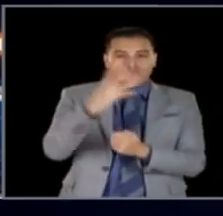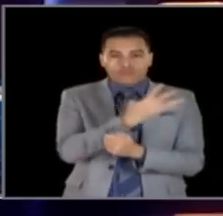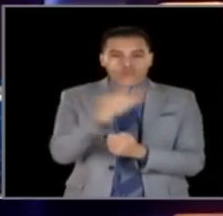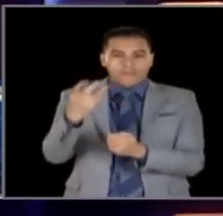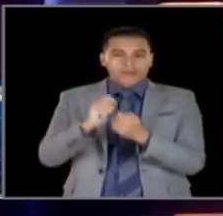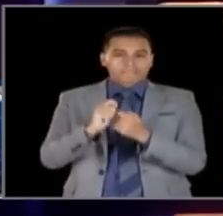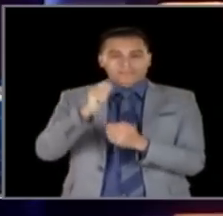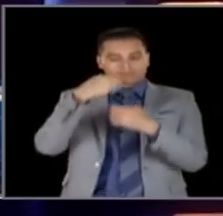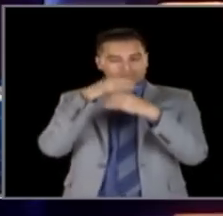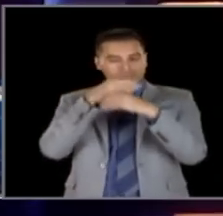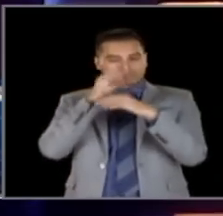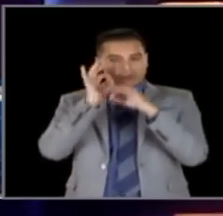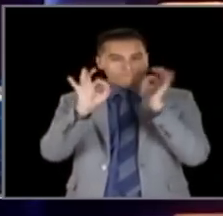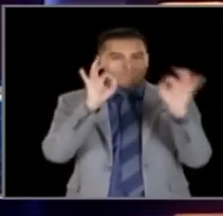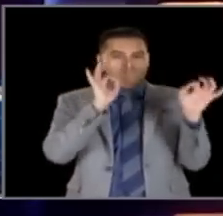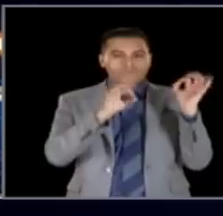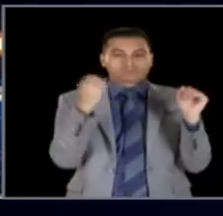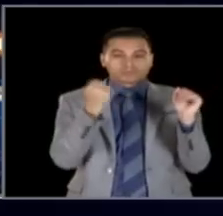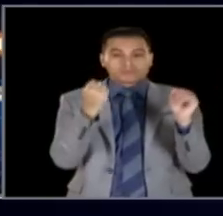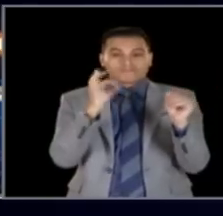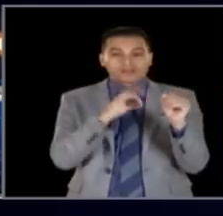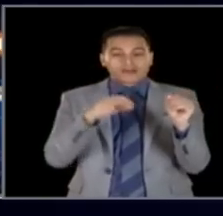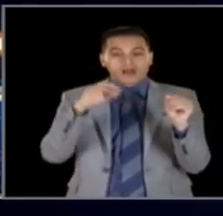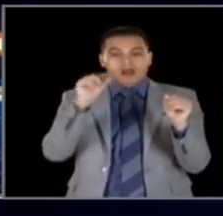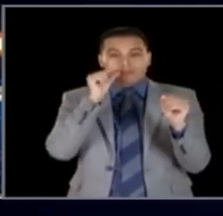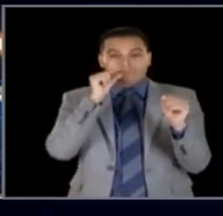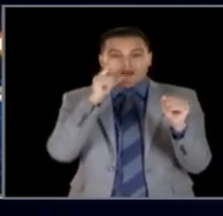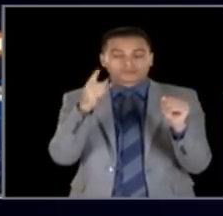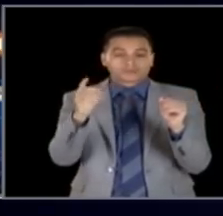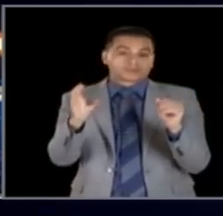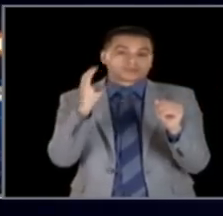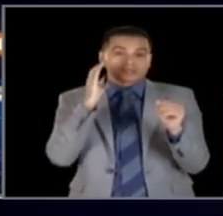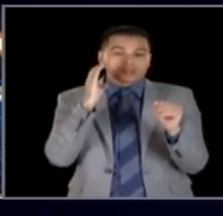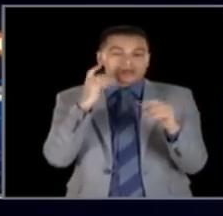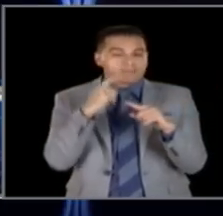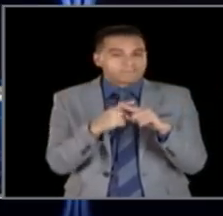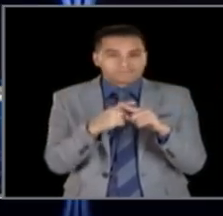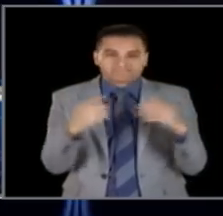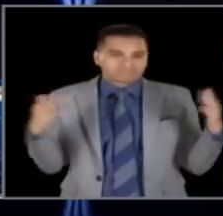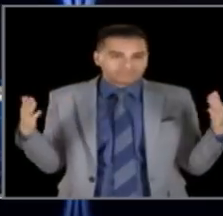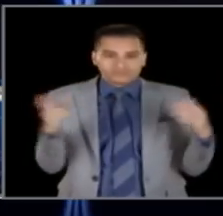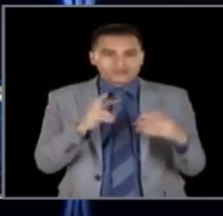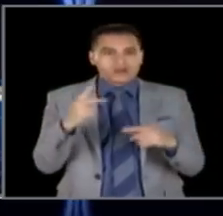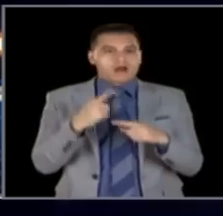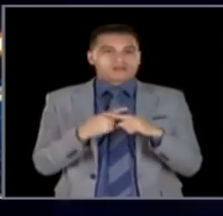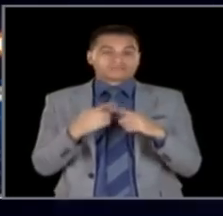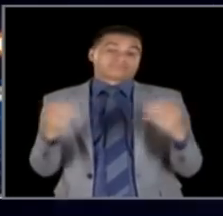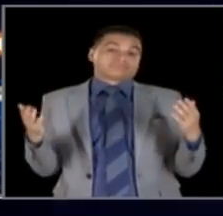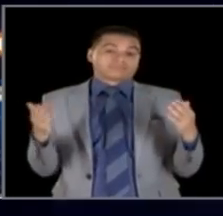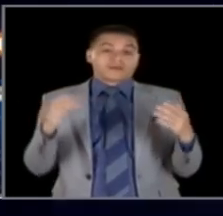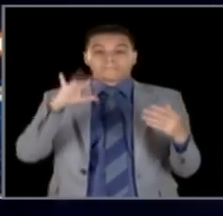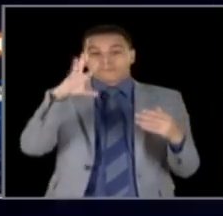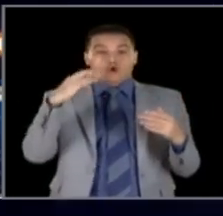2400 متر. برازيل؟ البرازيل. ولا البرازيل ولا الأرجنتين، الاتنين بر.